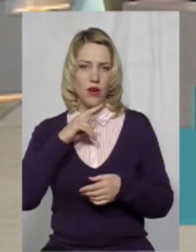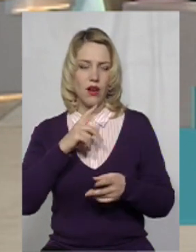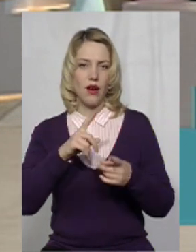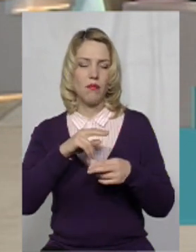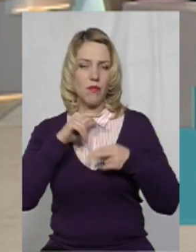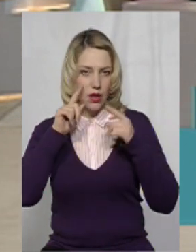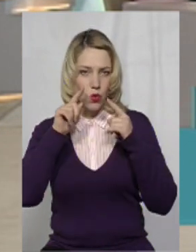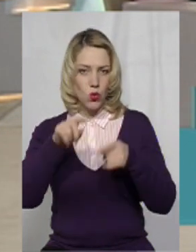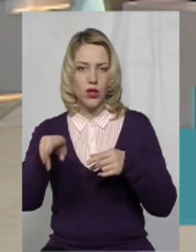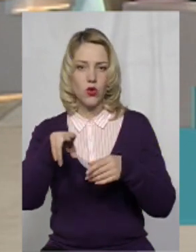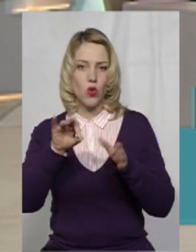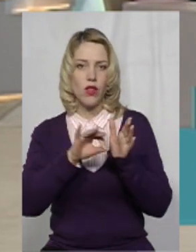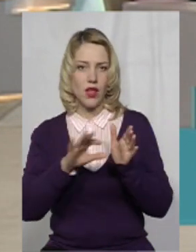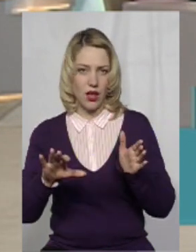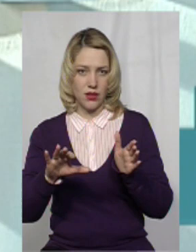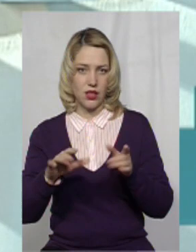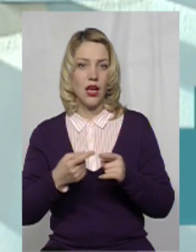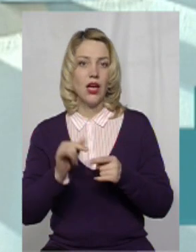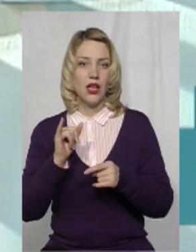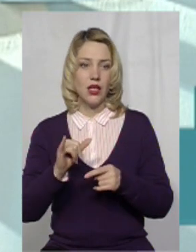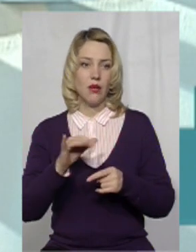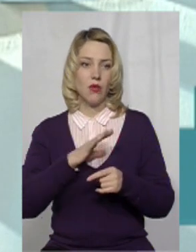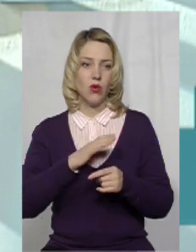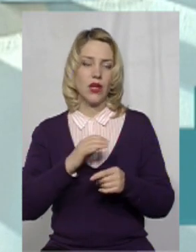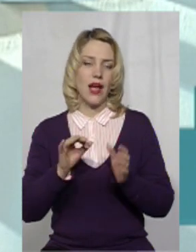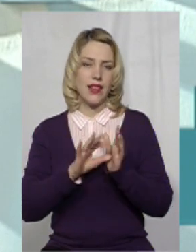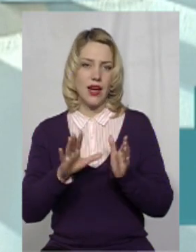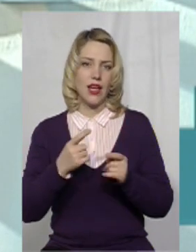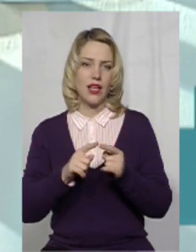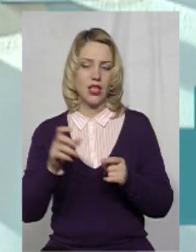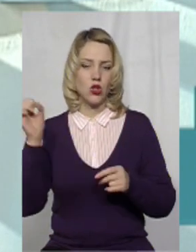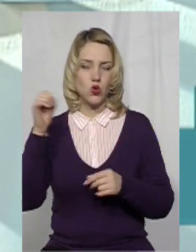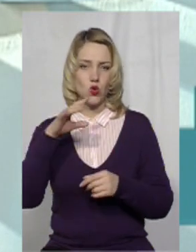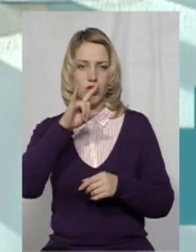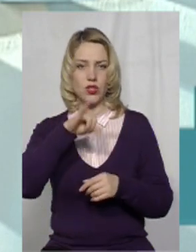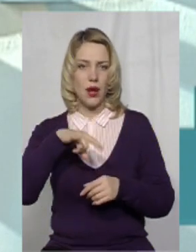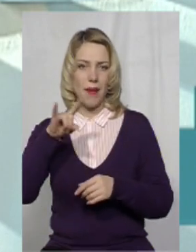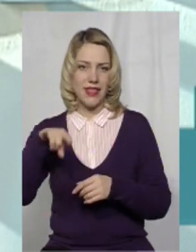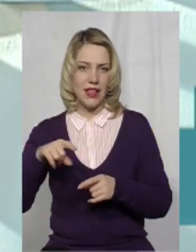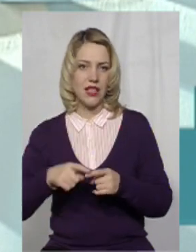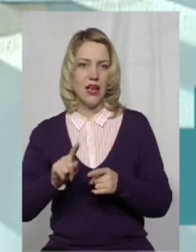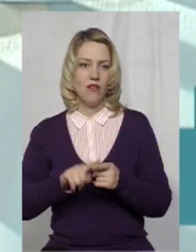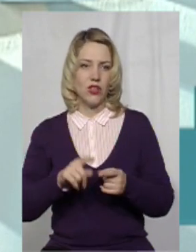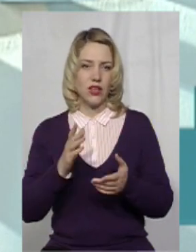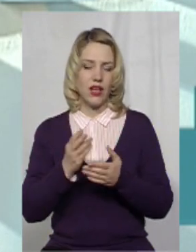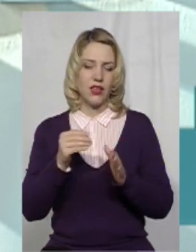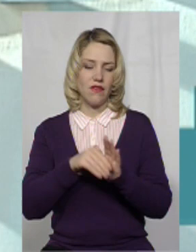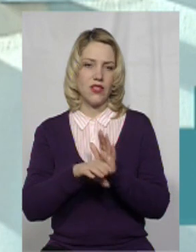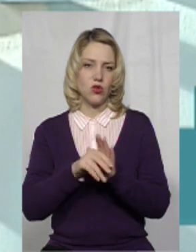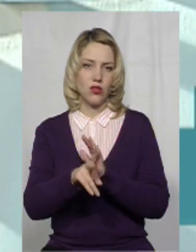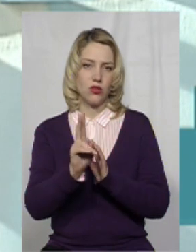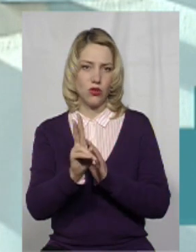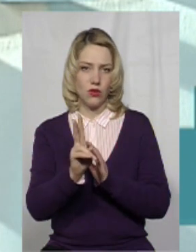до енергетики і до джерел альтернативної енергетики, саме сонячних панелей, то є інвестор,